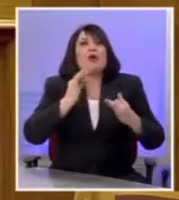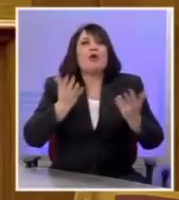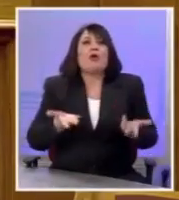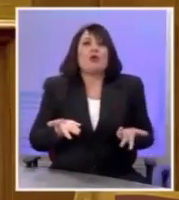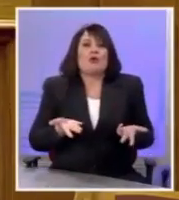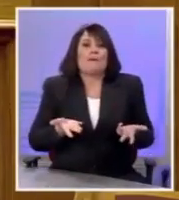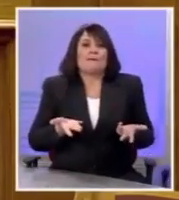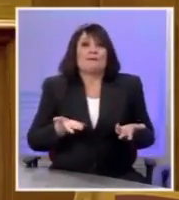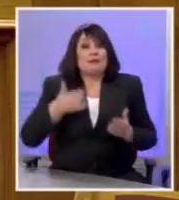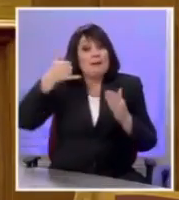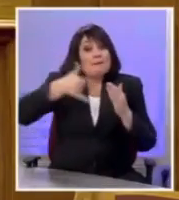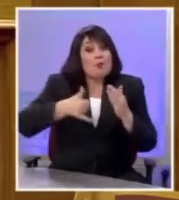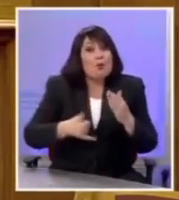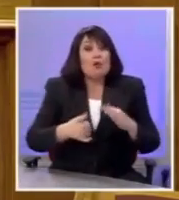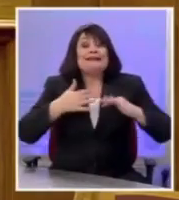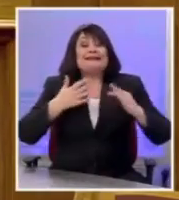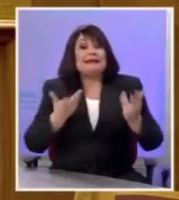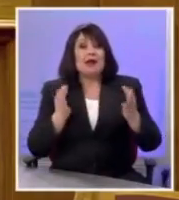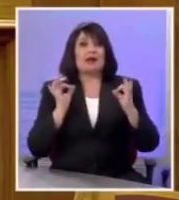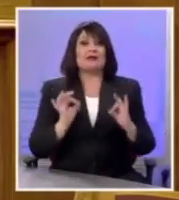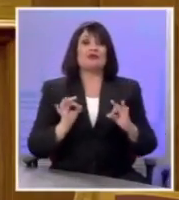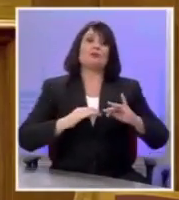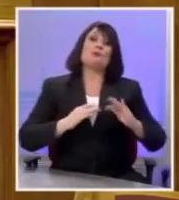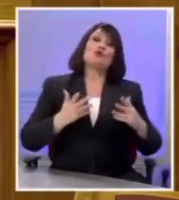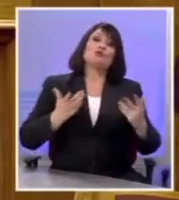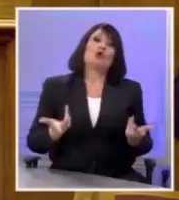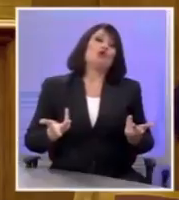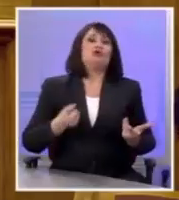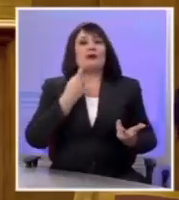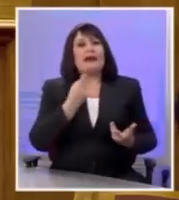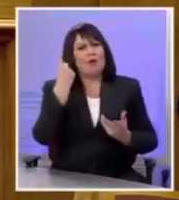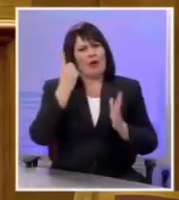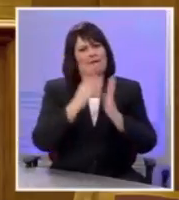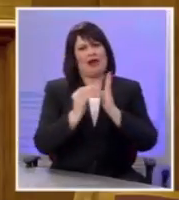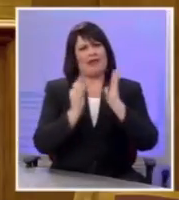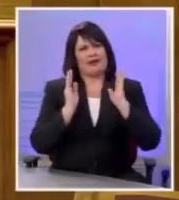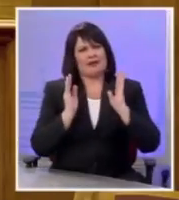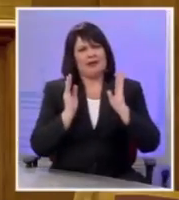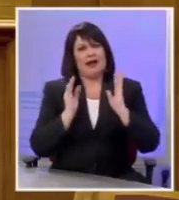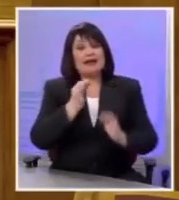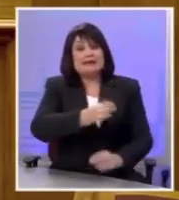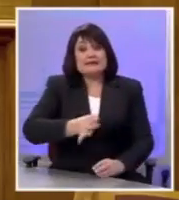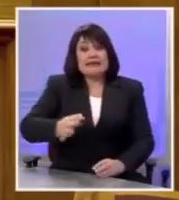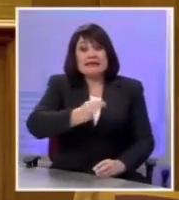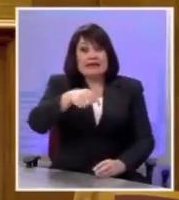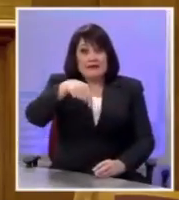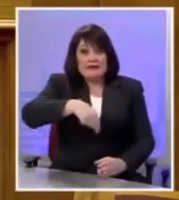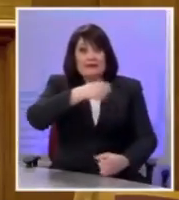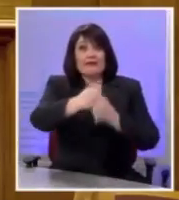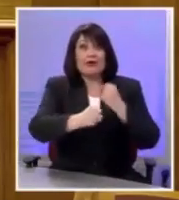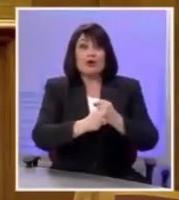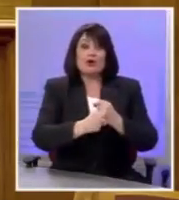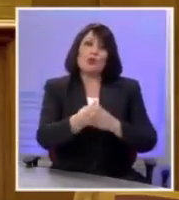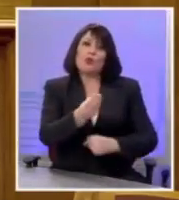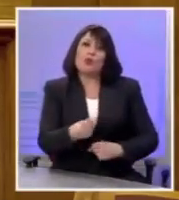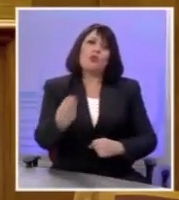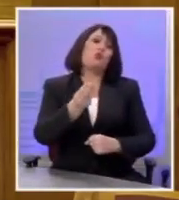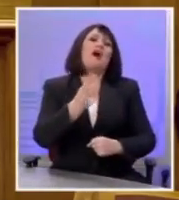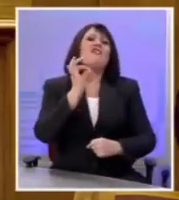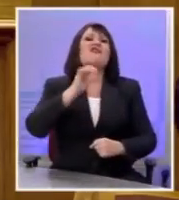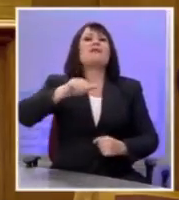σε πόσο βάθος γίνεται και πόσο, να δώσω μόνο ένα παράδειγμα, στα νησιά φέτος ότι πήραμε περισσότερο από